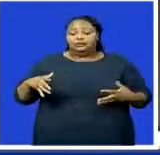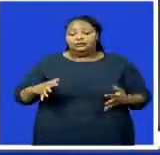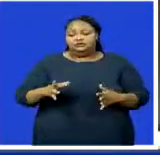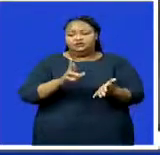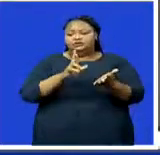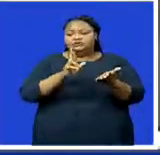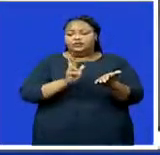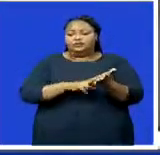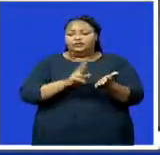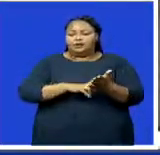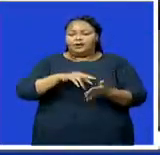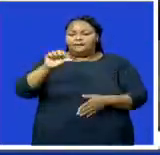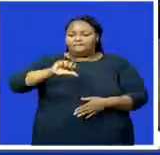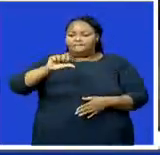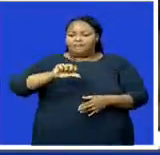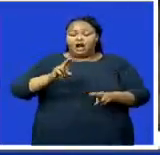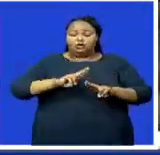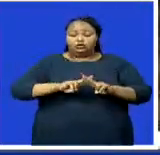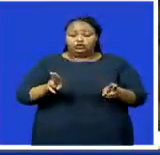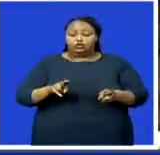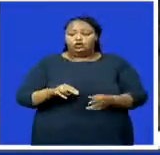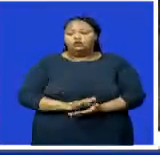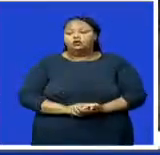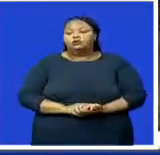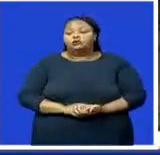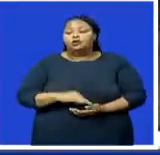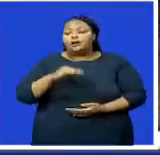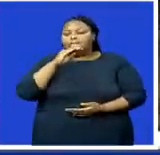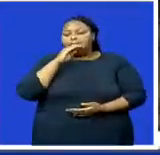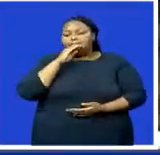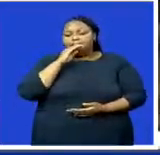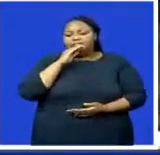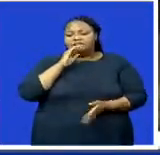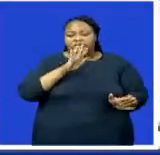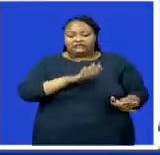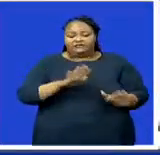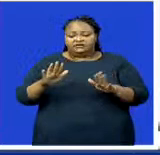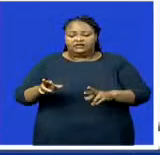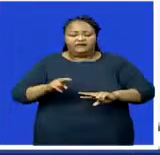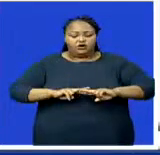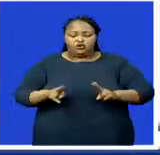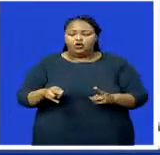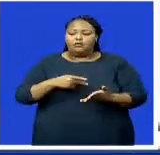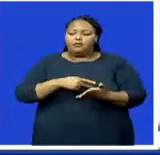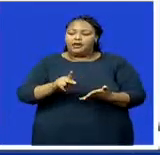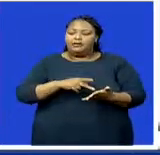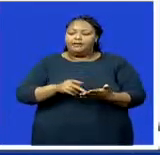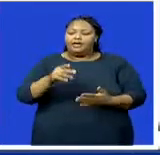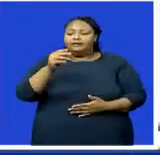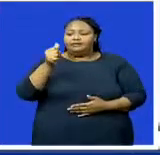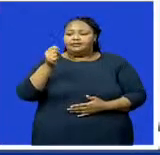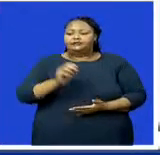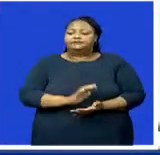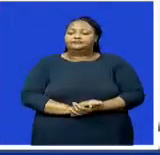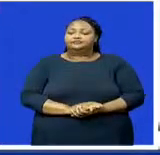kubo lebe kungenta ukuthi babe nebulukhuni bekubhadala leto imali lebatibolekile. Bosomabhizinisi